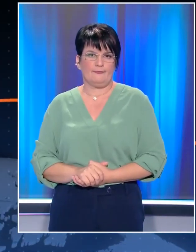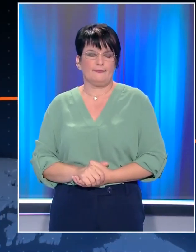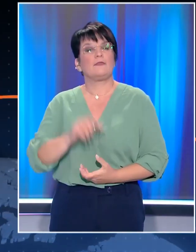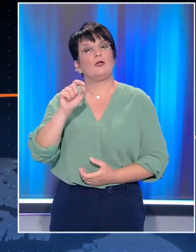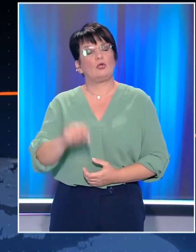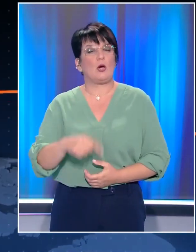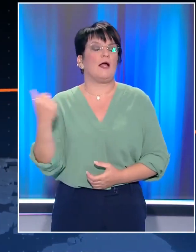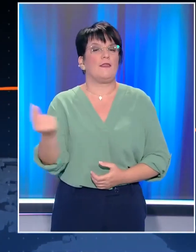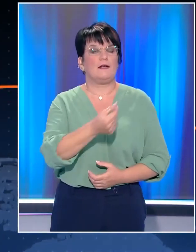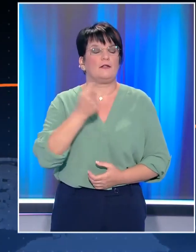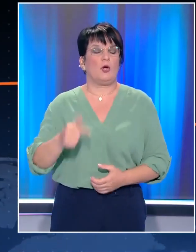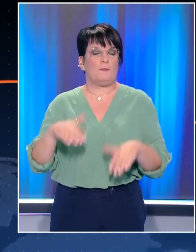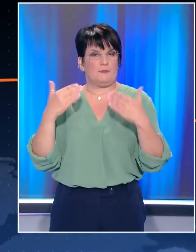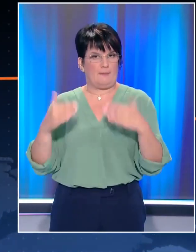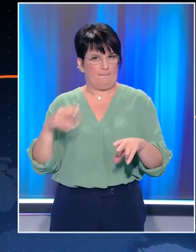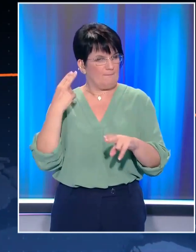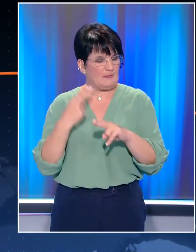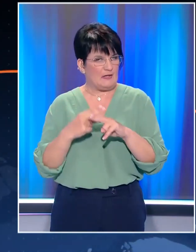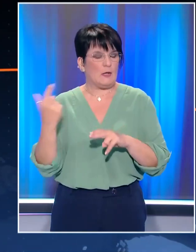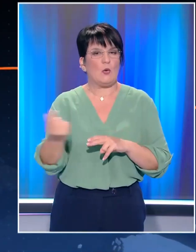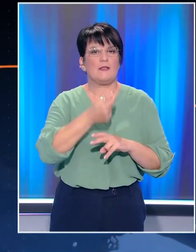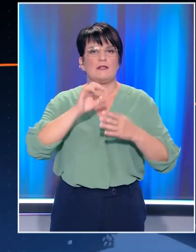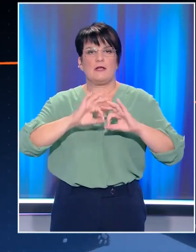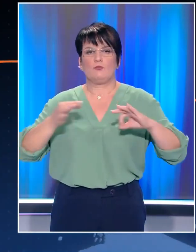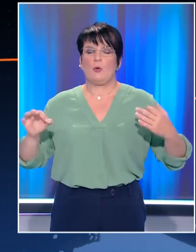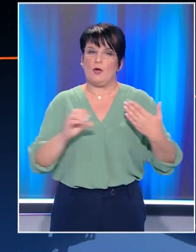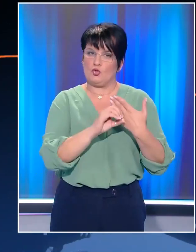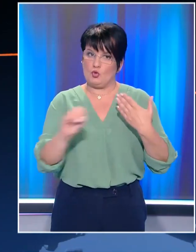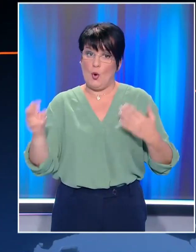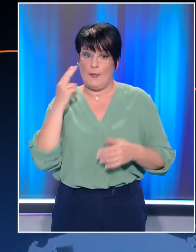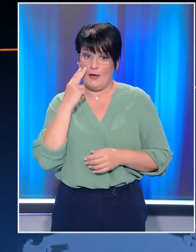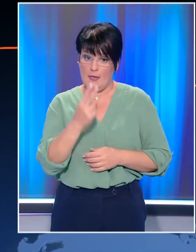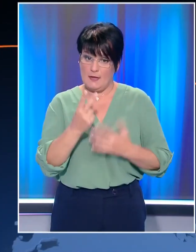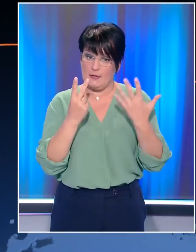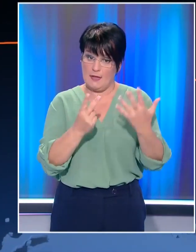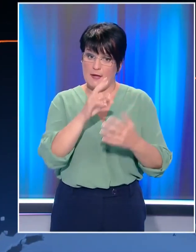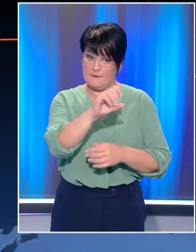Στο σημείο αυτό το δελτίο μας ολοκληρώθηκε. Όλη η επικαιρότητα αναλυτικά στο κεντρικό